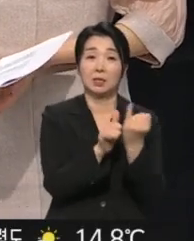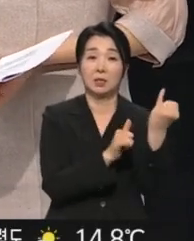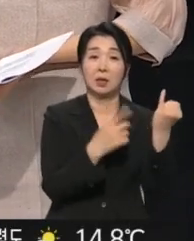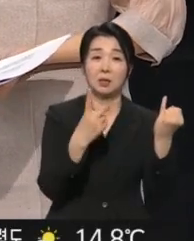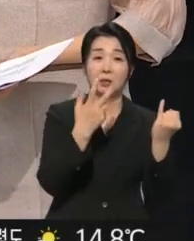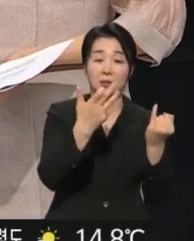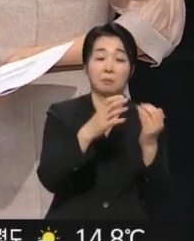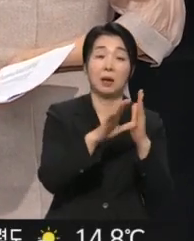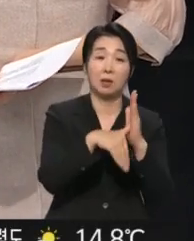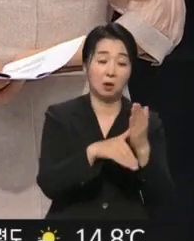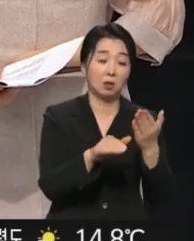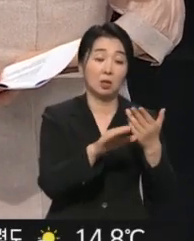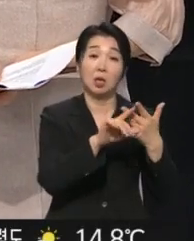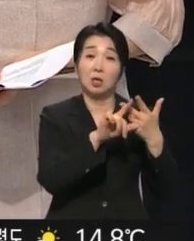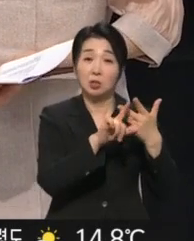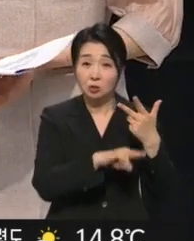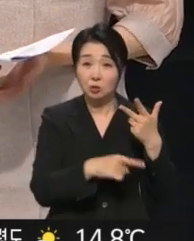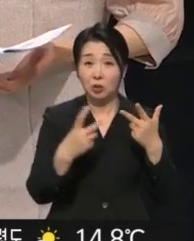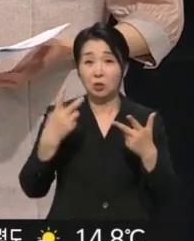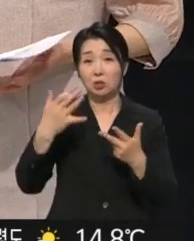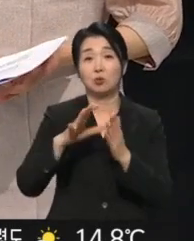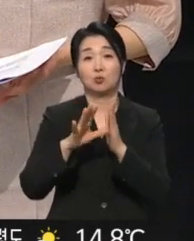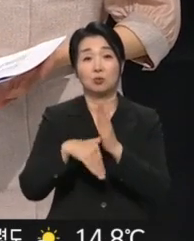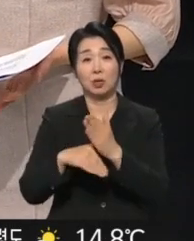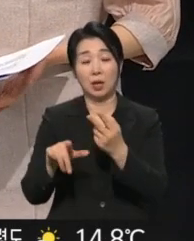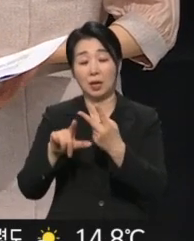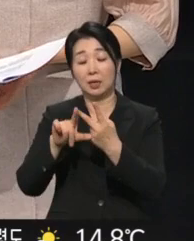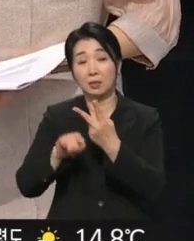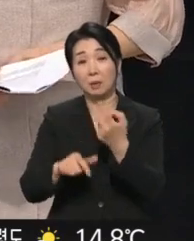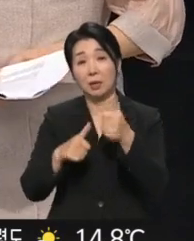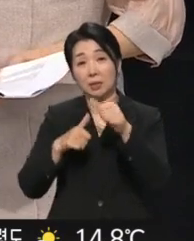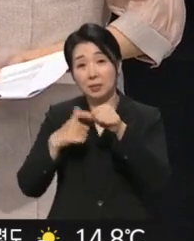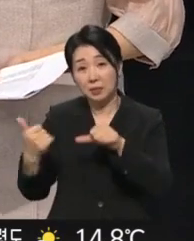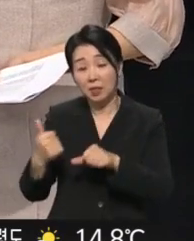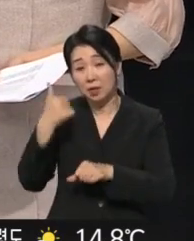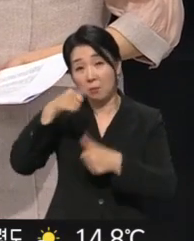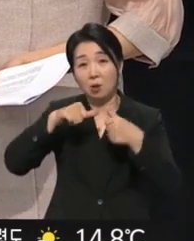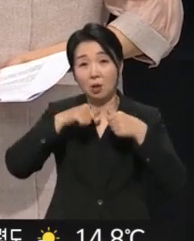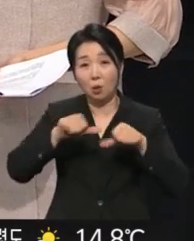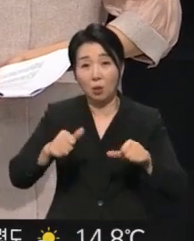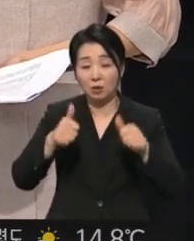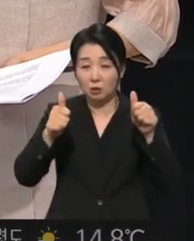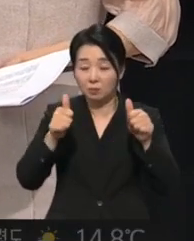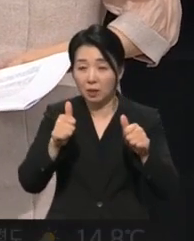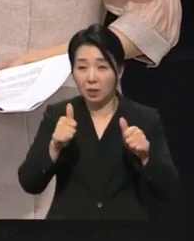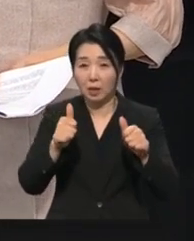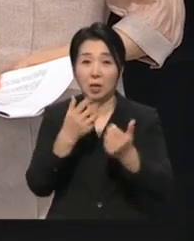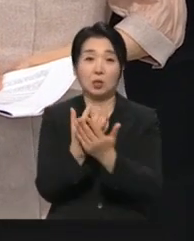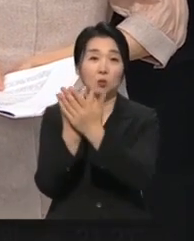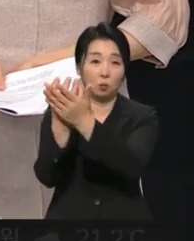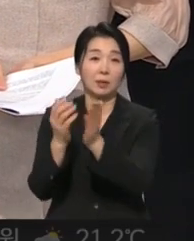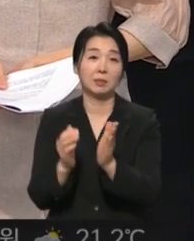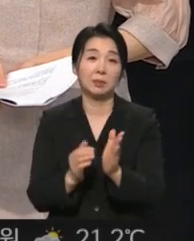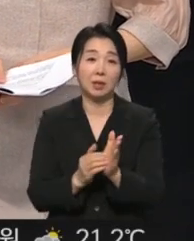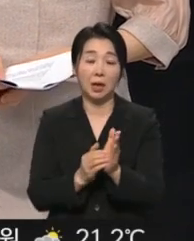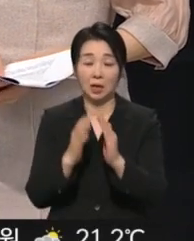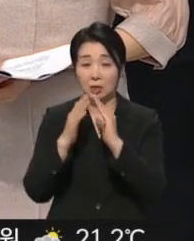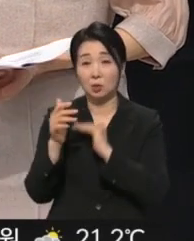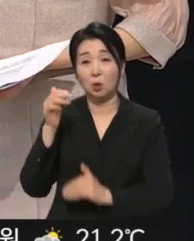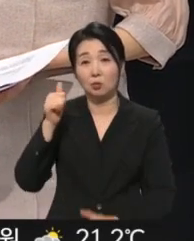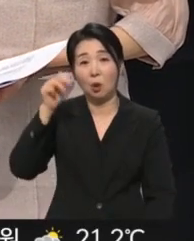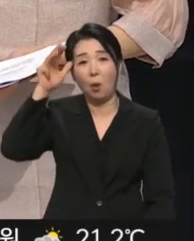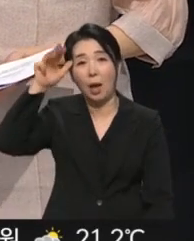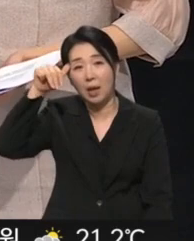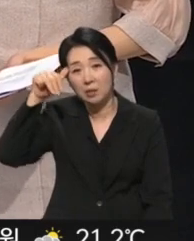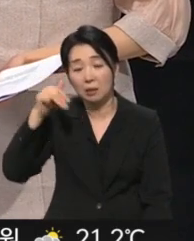7월과 2019년 3월 두 차례 사자명예훼손 혐의로 기소된 전 씨의 재판에 제출한 겁니다. 앞서 전두환 씨는